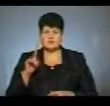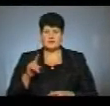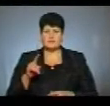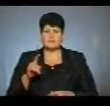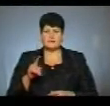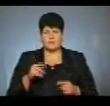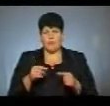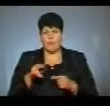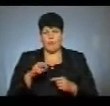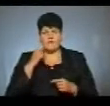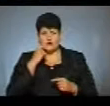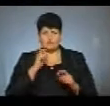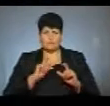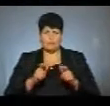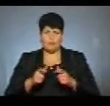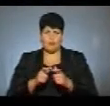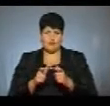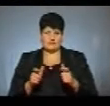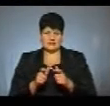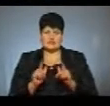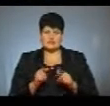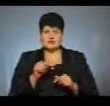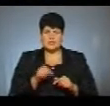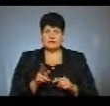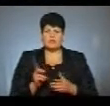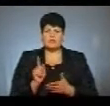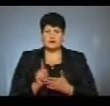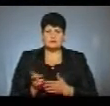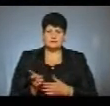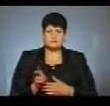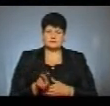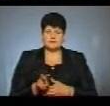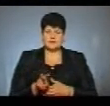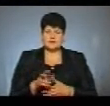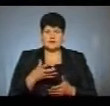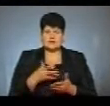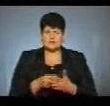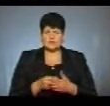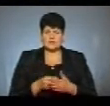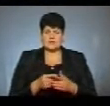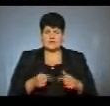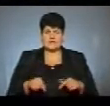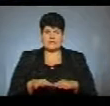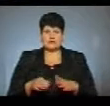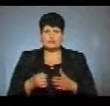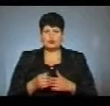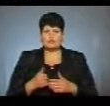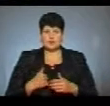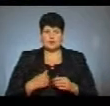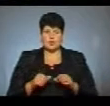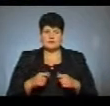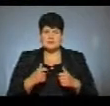роздістані повістки, згідно яких вони повинні з'явитися на свої призовні дільниці до військових